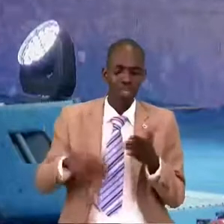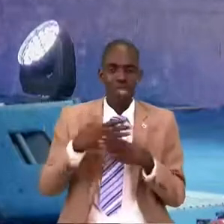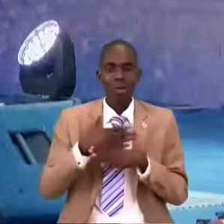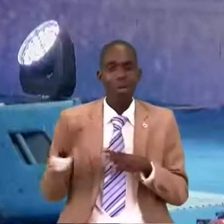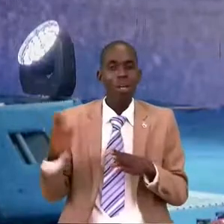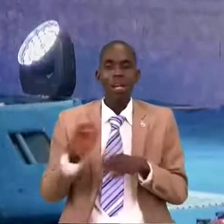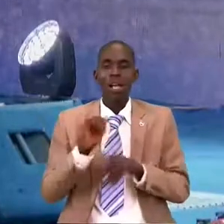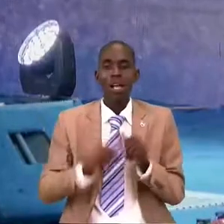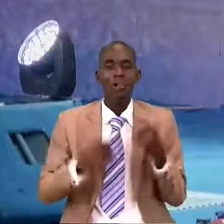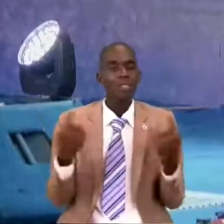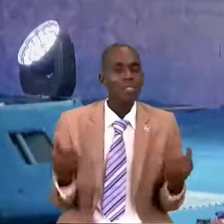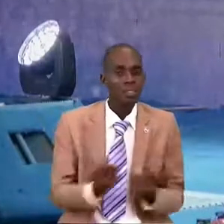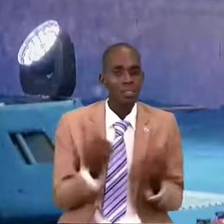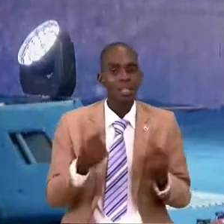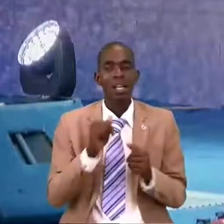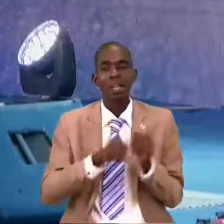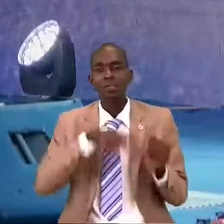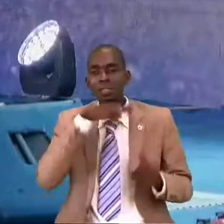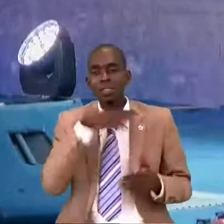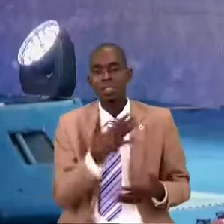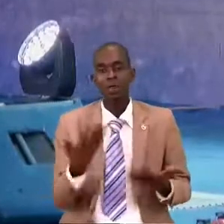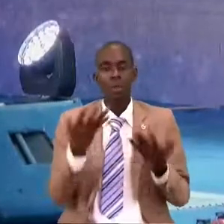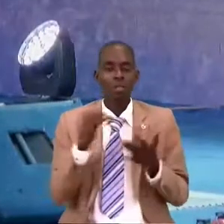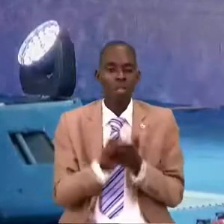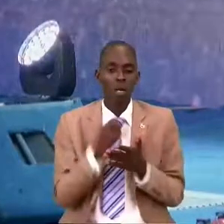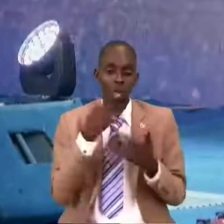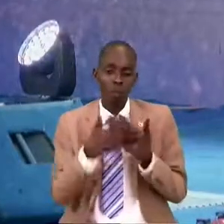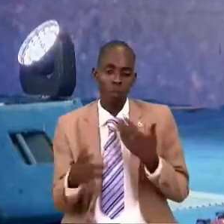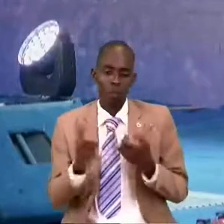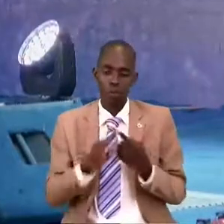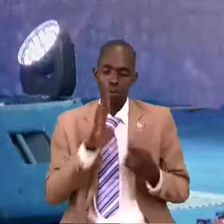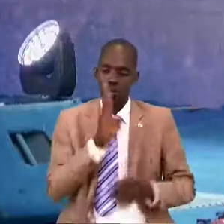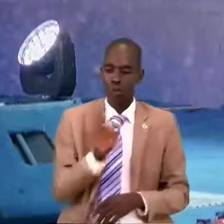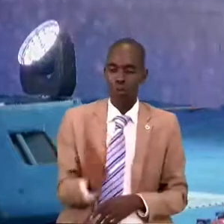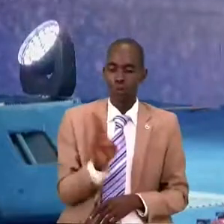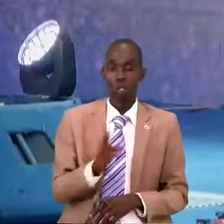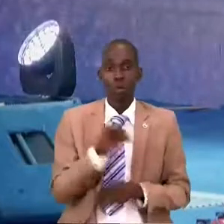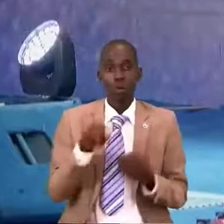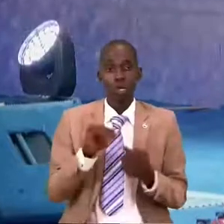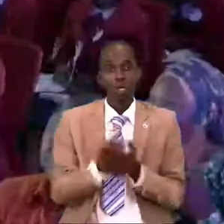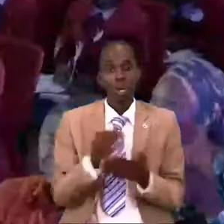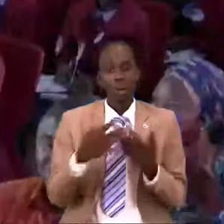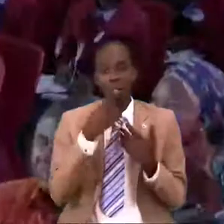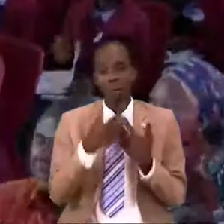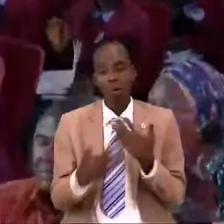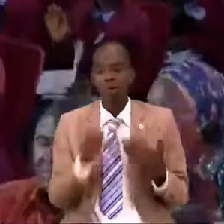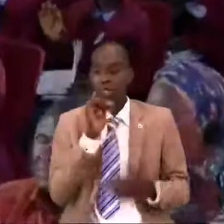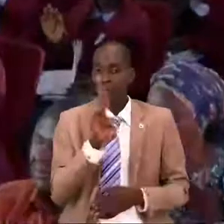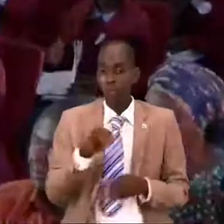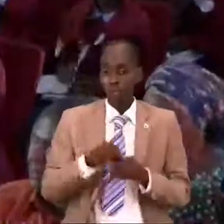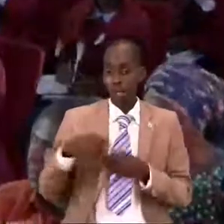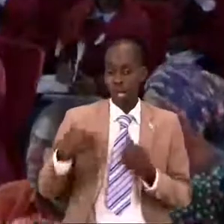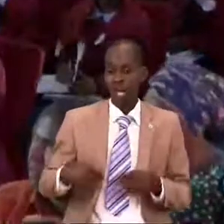quand ce sang est appliqué à ton cœur, comme il le fera ce soir pour chacun. J'ai dit le fera pour chacun ce